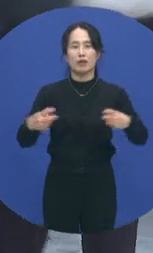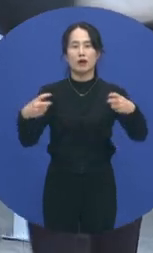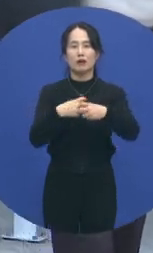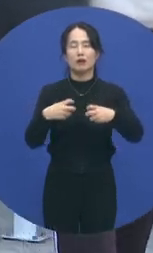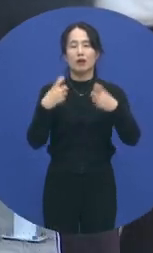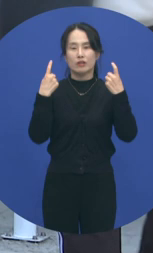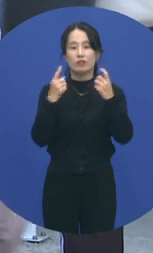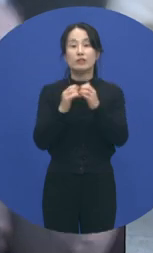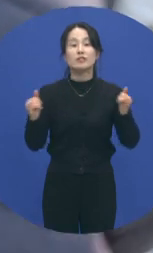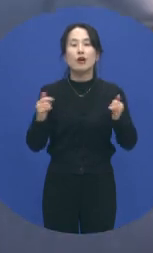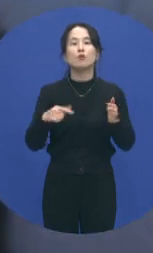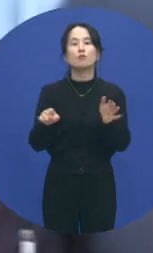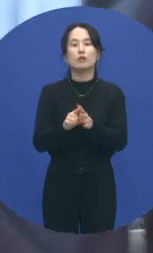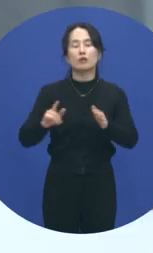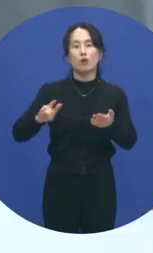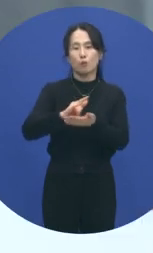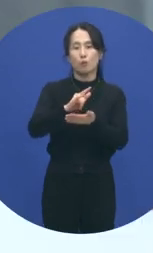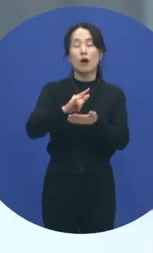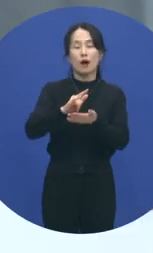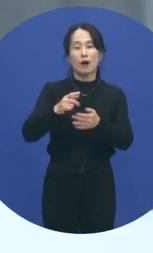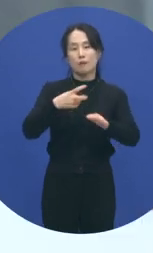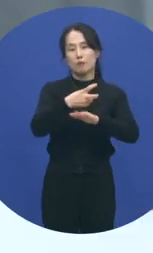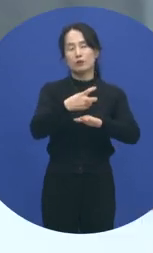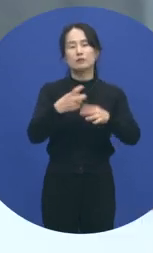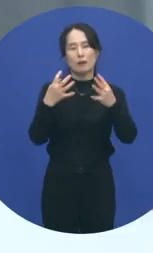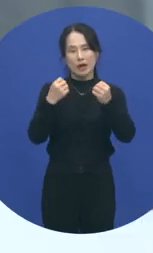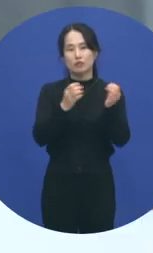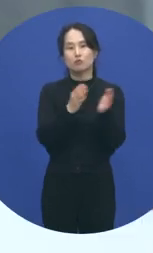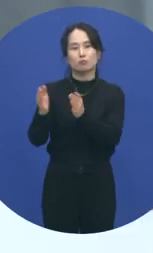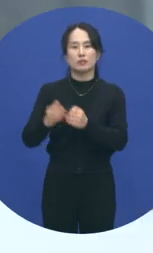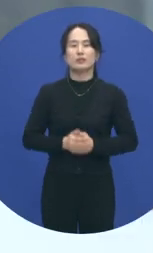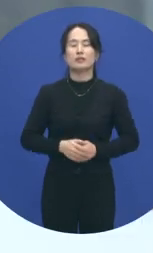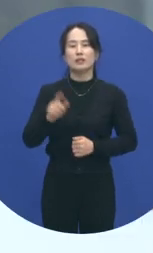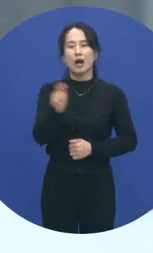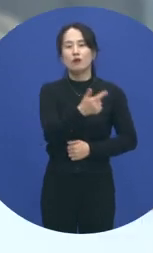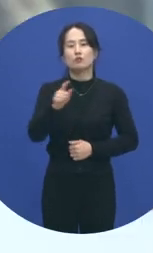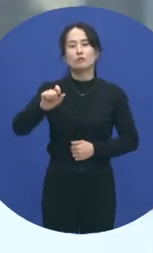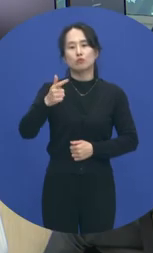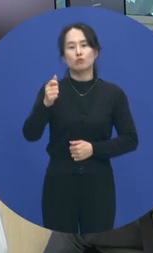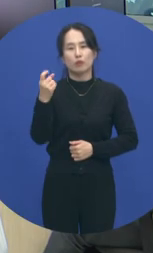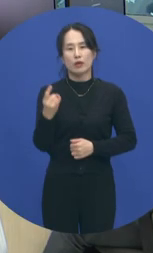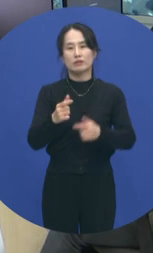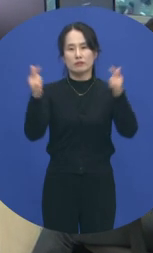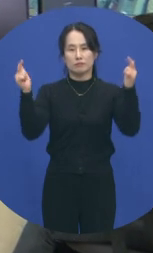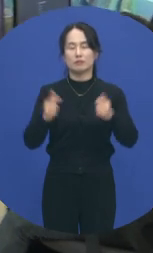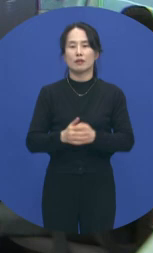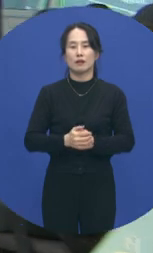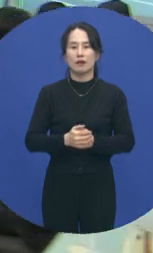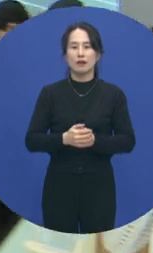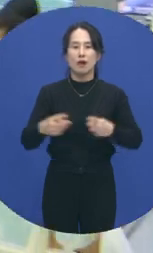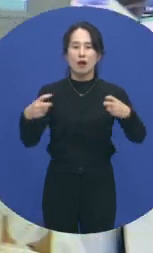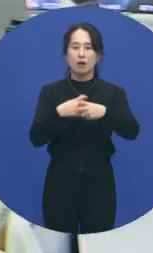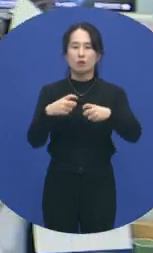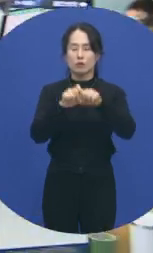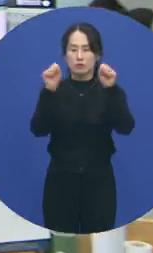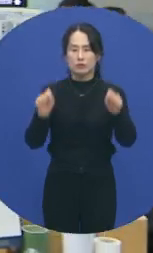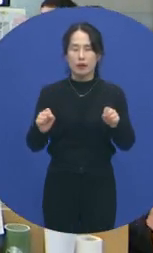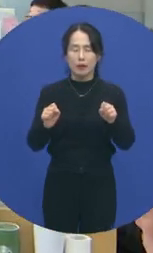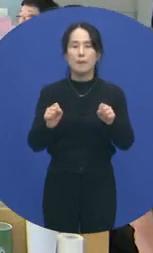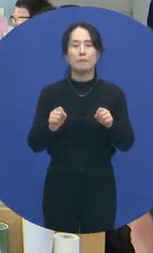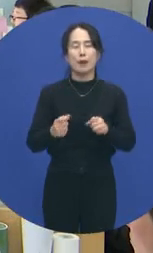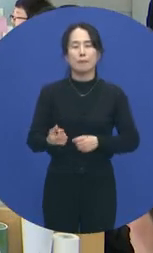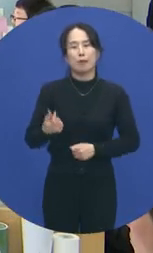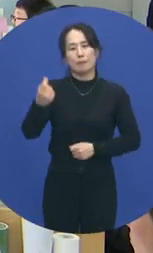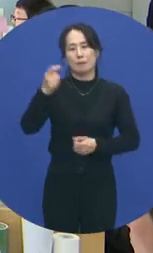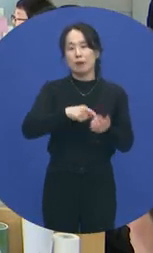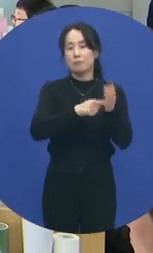급증하는 여행 수요에 대비해 공항버스를 8개 노선, 하루에 16회 증여합니다. 도로 지정체 현황과 빠른 길, 돌발